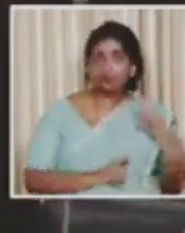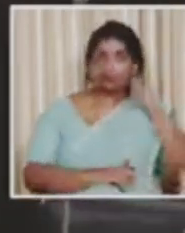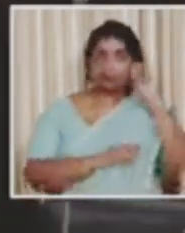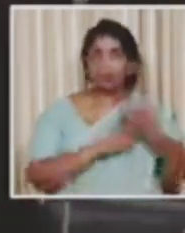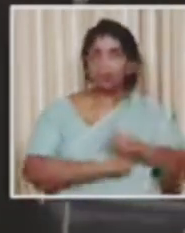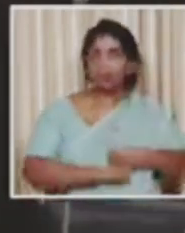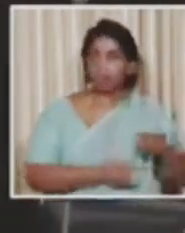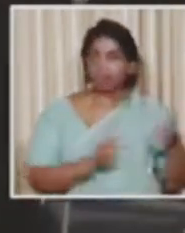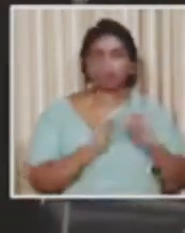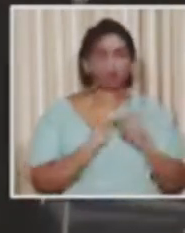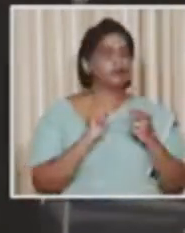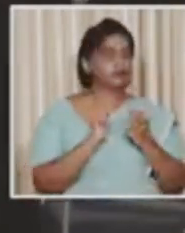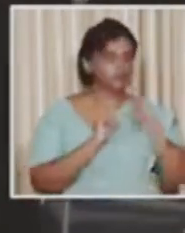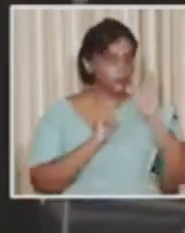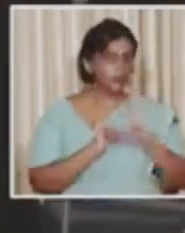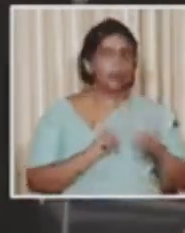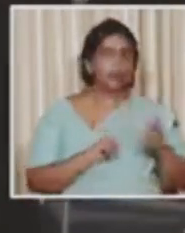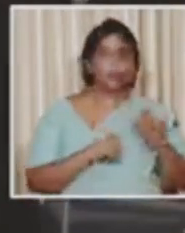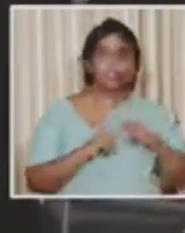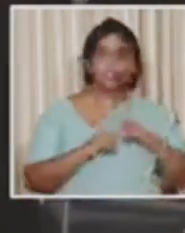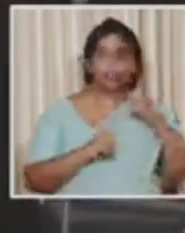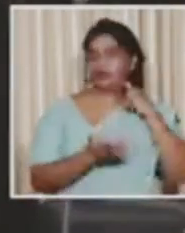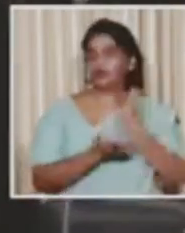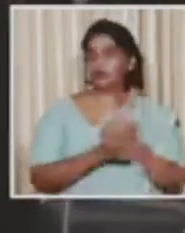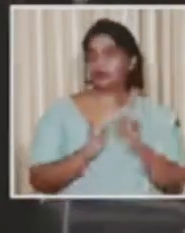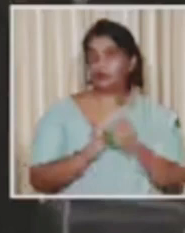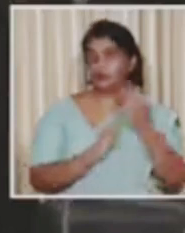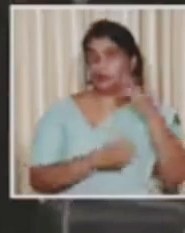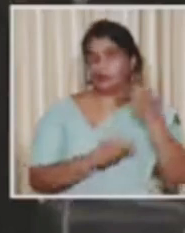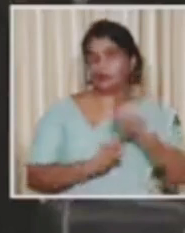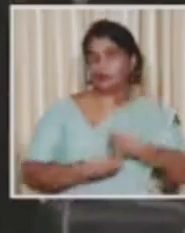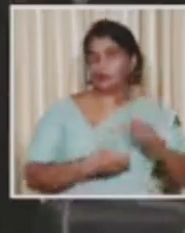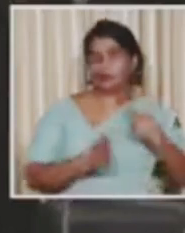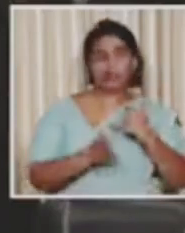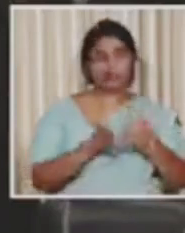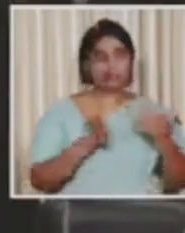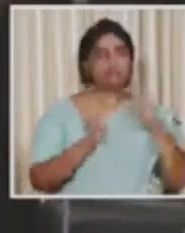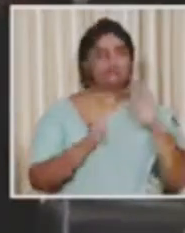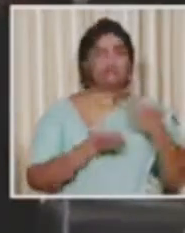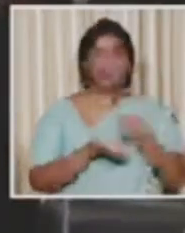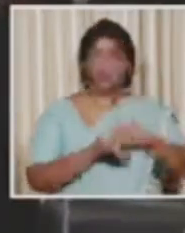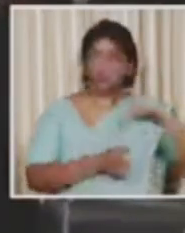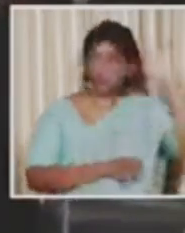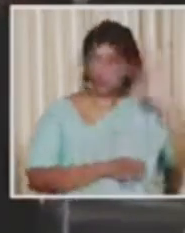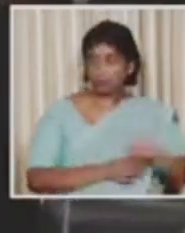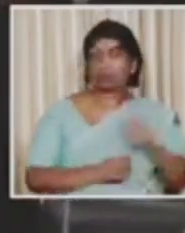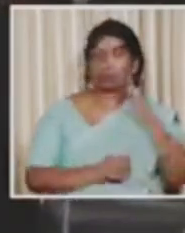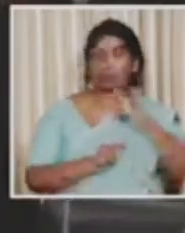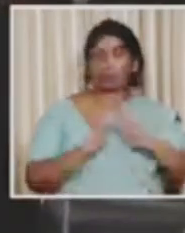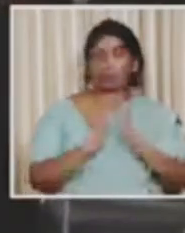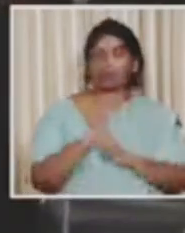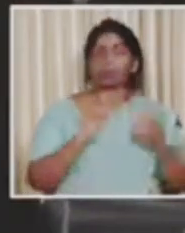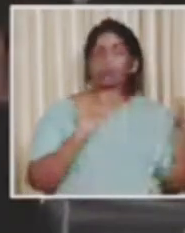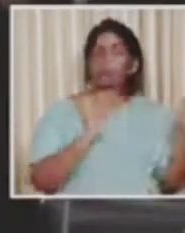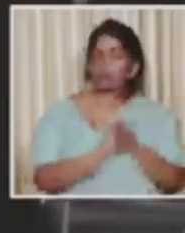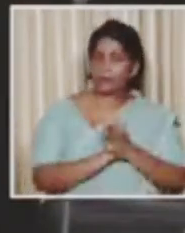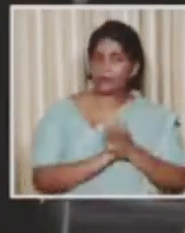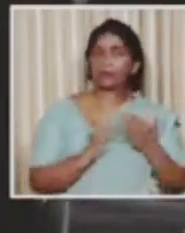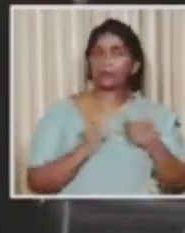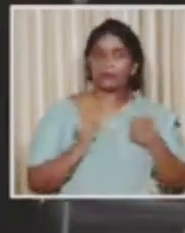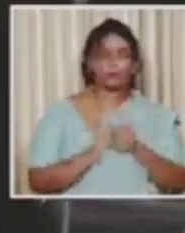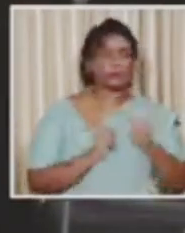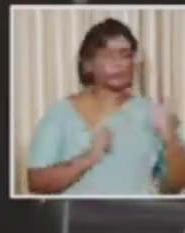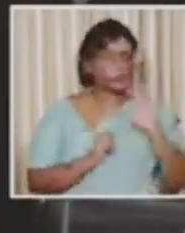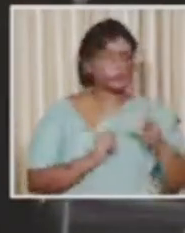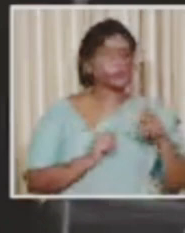විනාශ කරලා නැති කරලා දානවා. ජීවිත අමාරුවේ දාලා තියෙනවා කාන්තාව. ඒ වගේ අය නැවත ගෙන්වා ගන්න විදේශ කටයුතු අමාත්‍යංශයත් එකතු වෙලා අපි කටයුතු කරනවා.